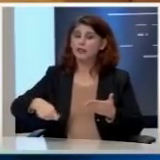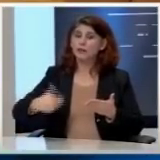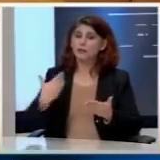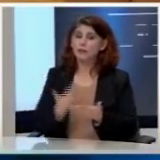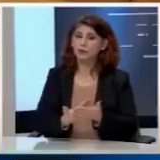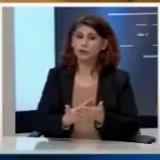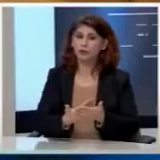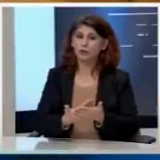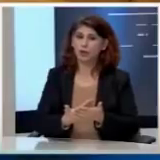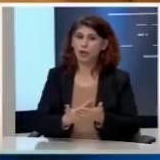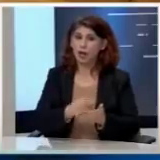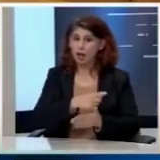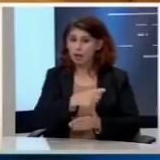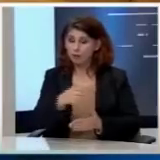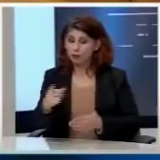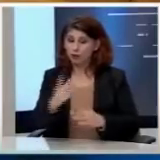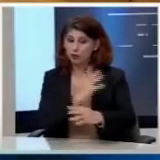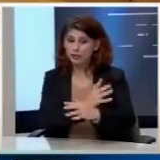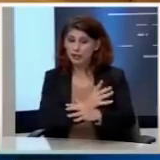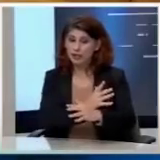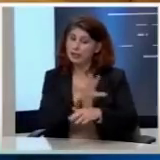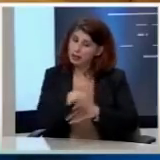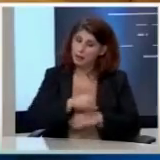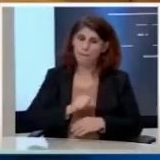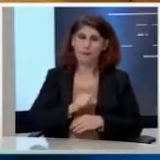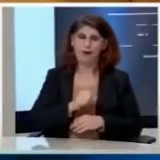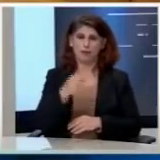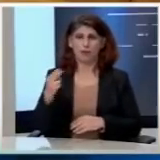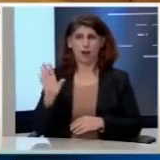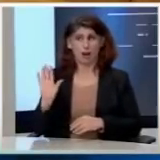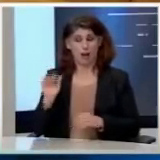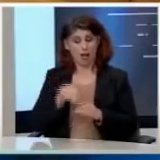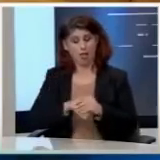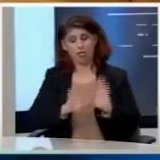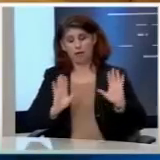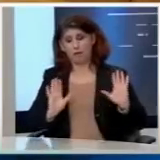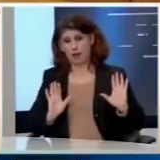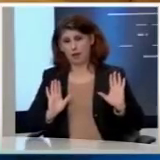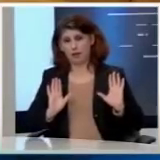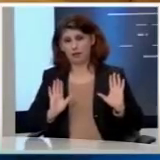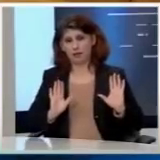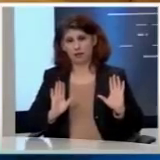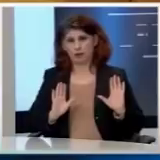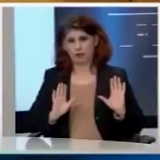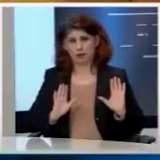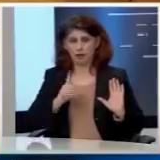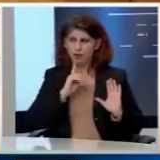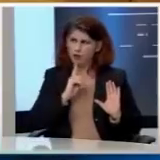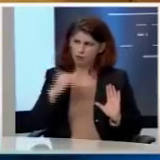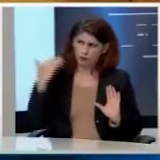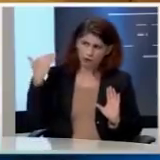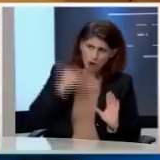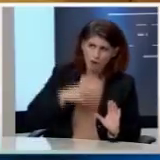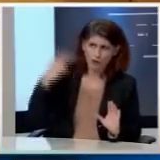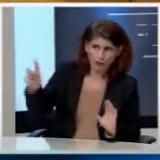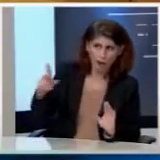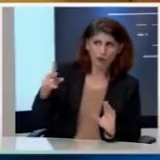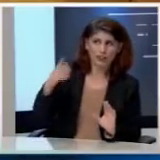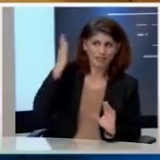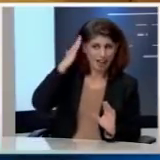αφαιρεθεί η υπόθεση από τους συγκεκριμένους εισαγγελείς. Αλλά εσείς δεν έχετε καμία σχέση με αυτό. Ξαναλέω, κόβω το κεφάλι το δικό σας. Ωραία.